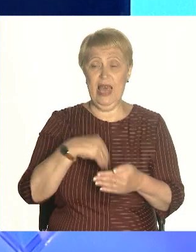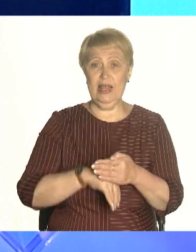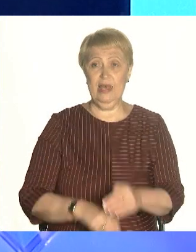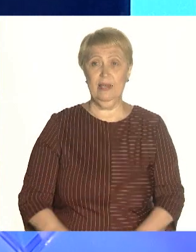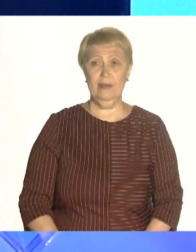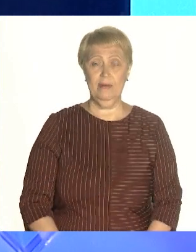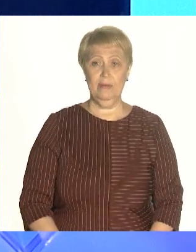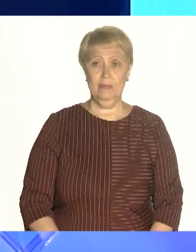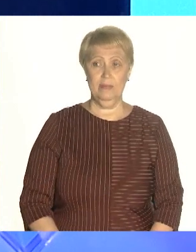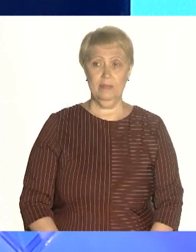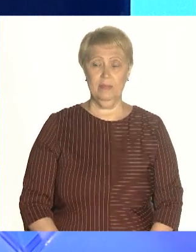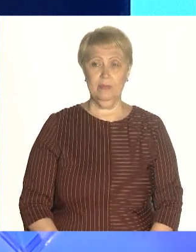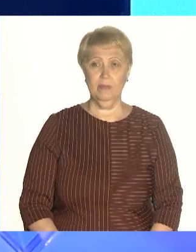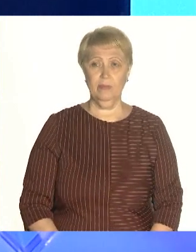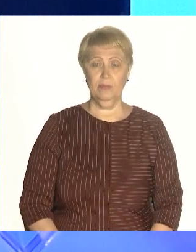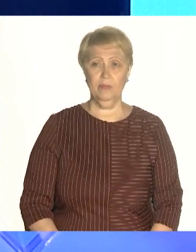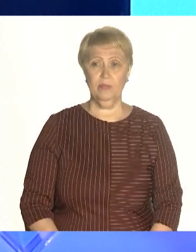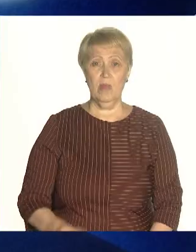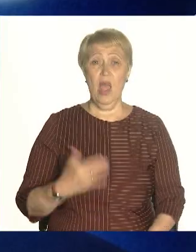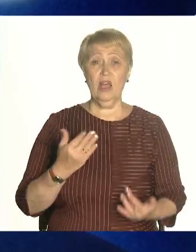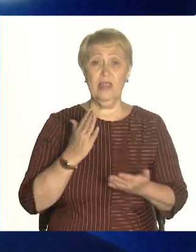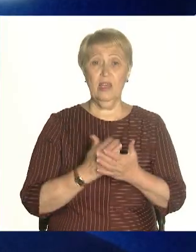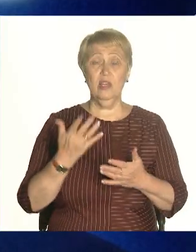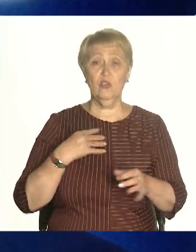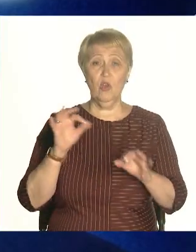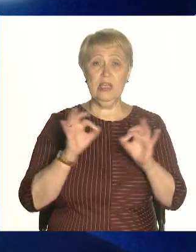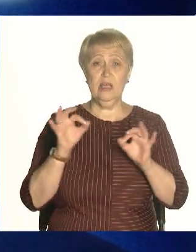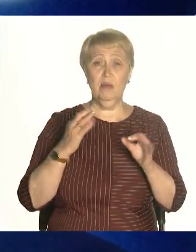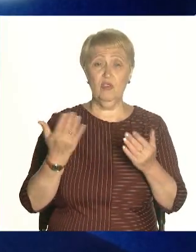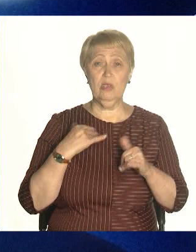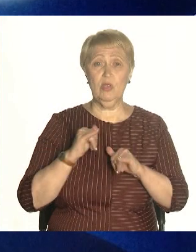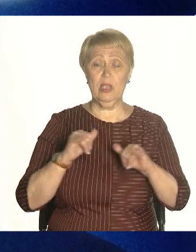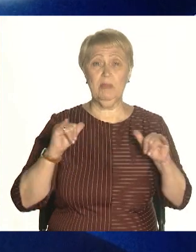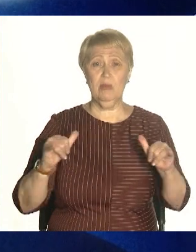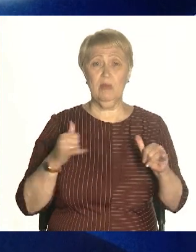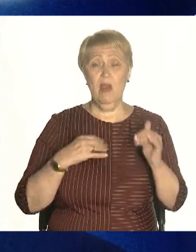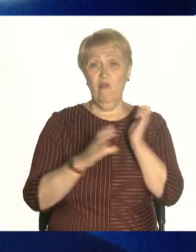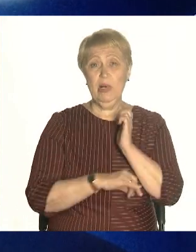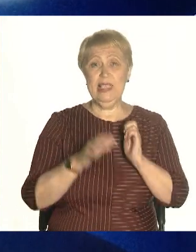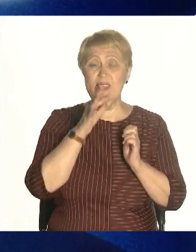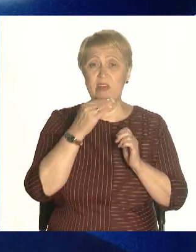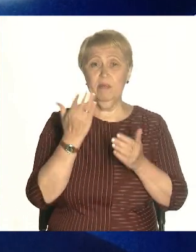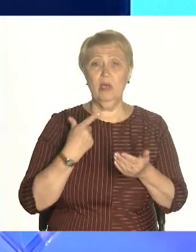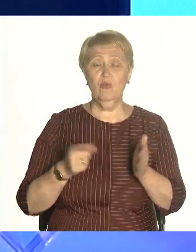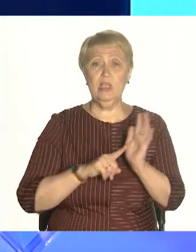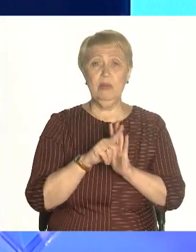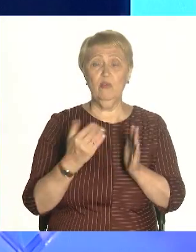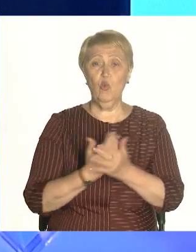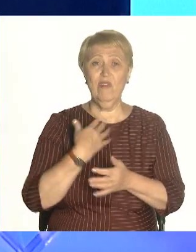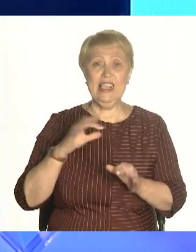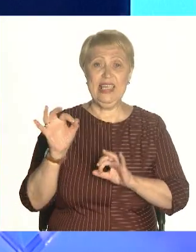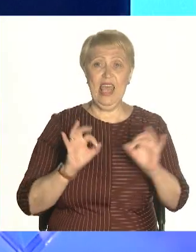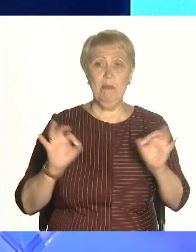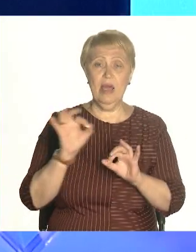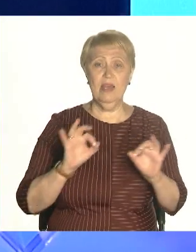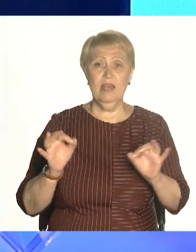онлайн-кабинетах этих находятся. Но все-таки какие схемы сейчас самые распространенные? В последнее время появились схемы,